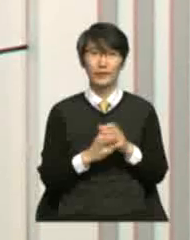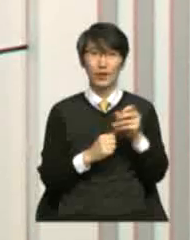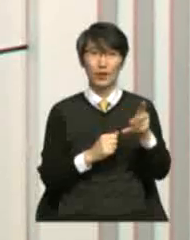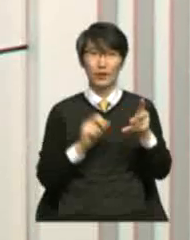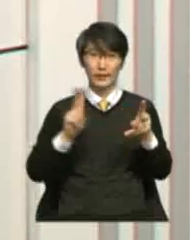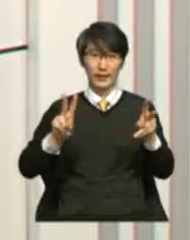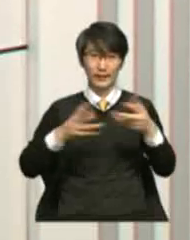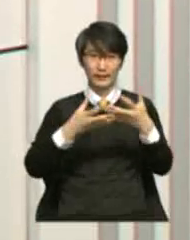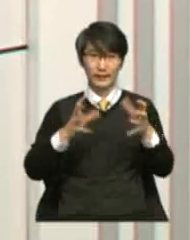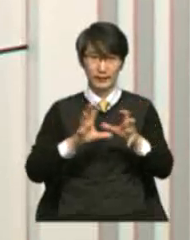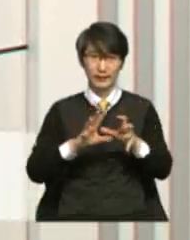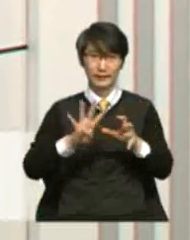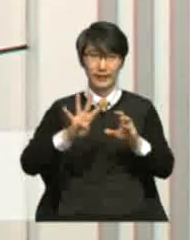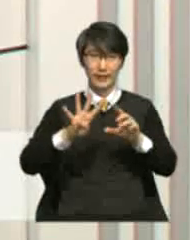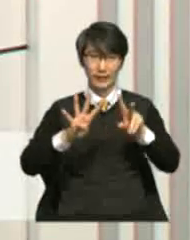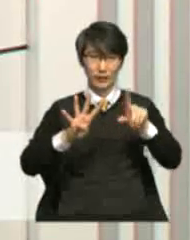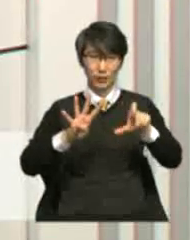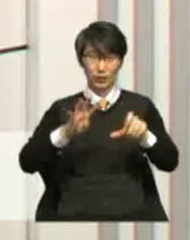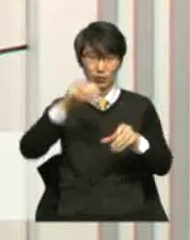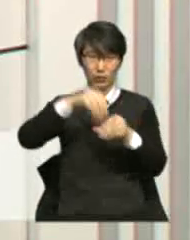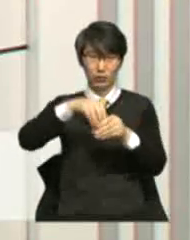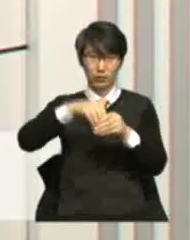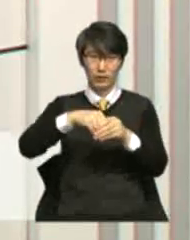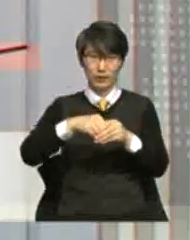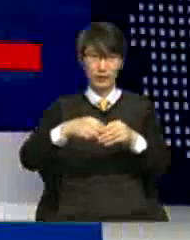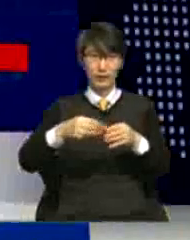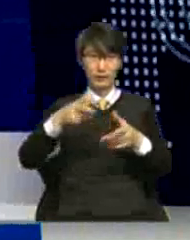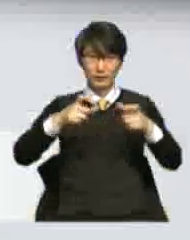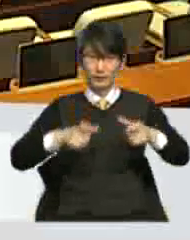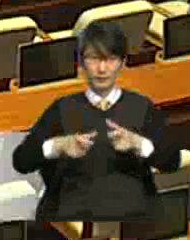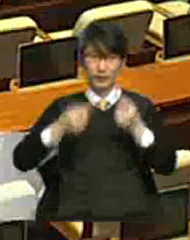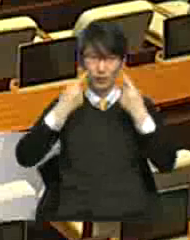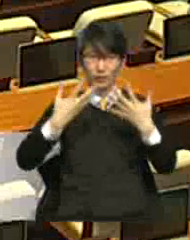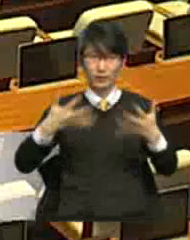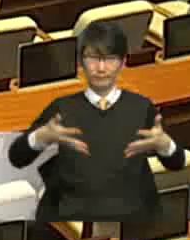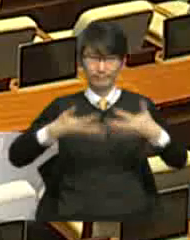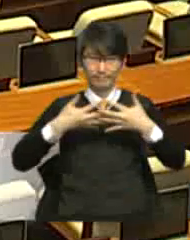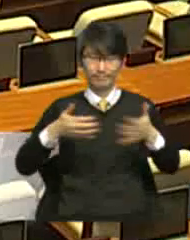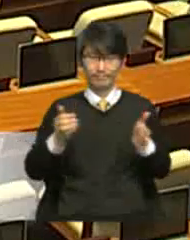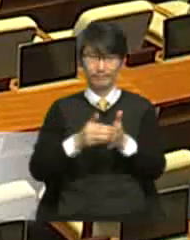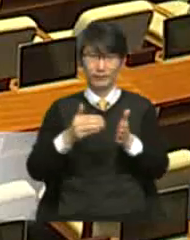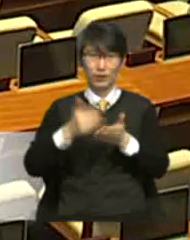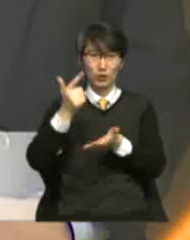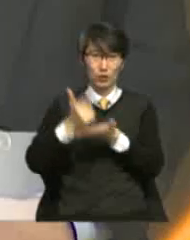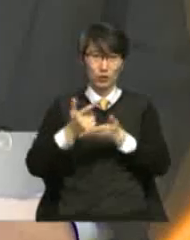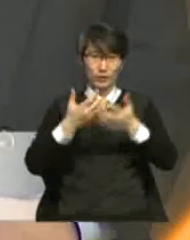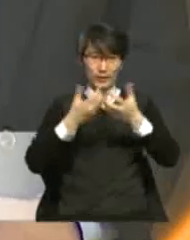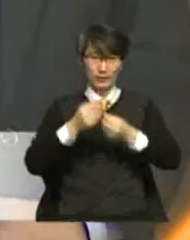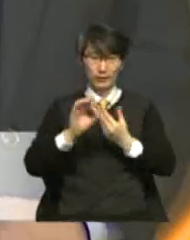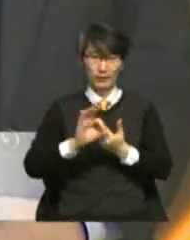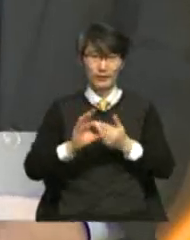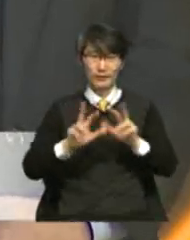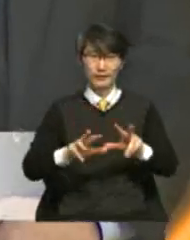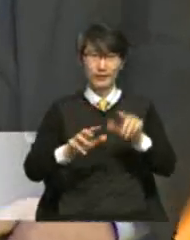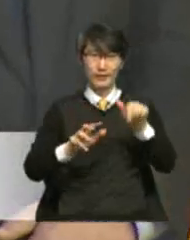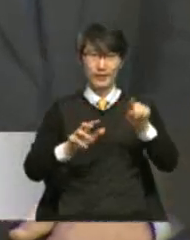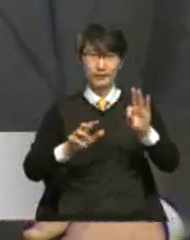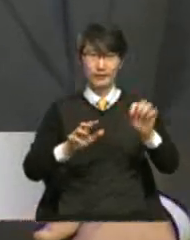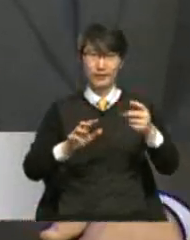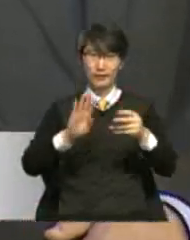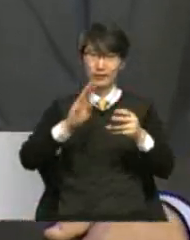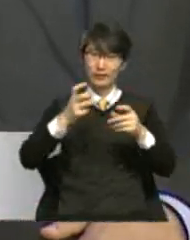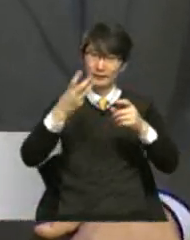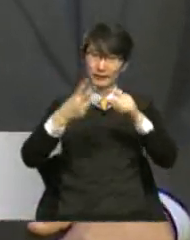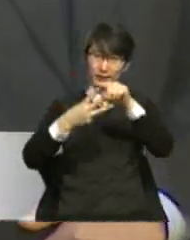여야가 지난 4일 사이로 총선 선거구 획정 안에 합의했습니다 논란이 컸던 노원구에 경우 현재 값 1병